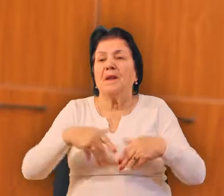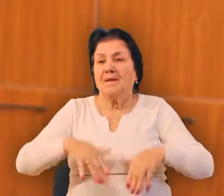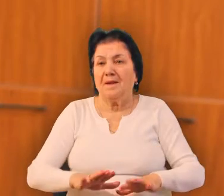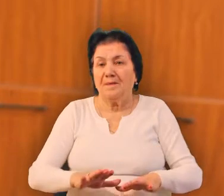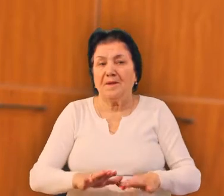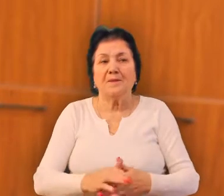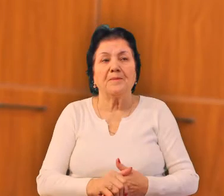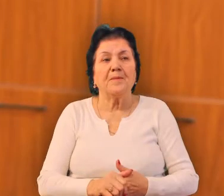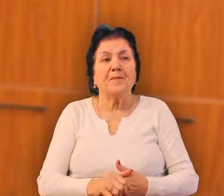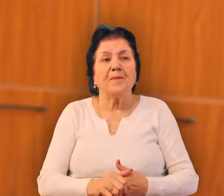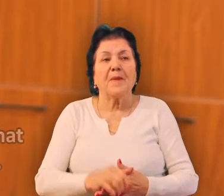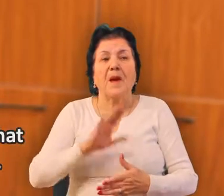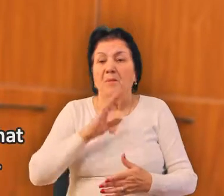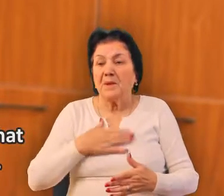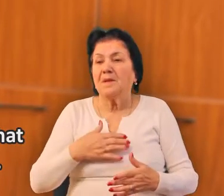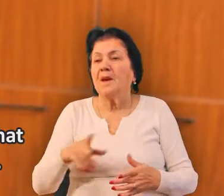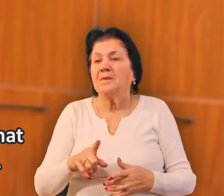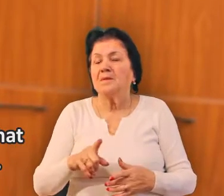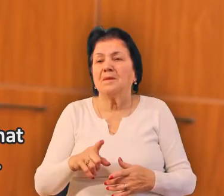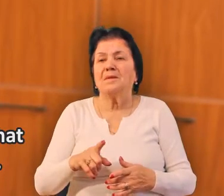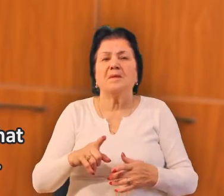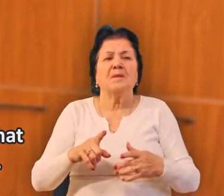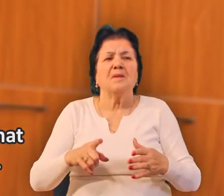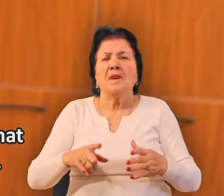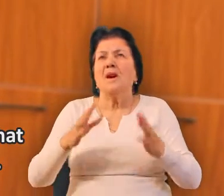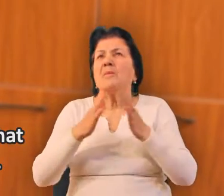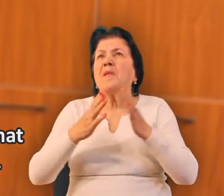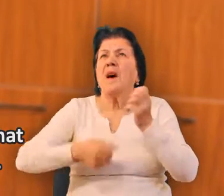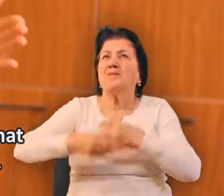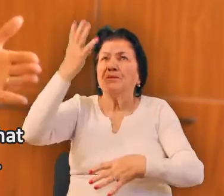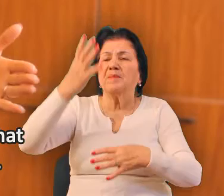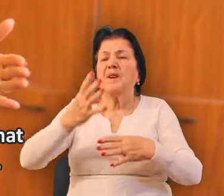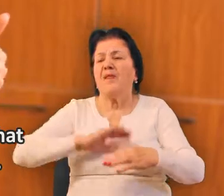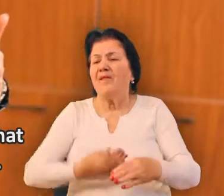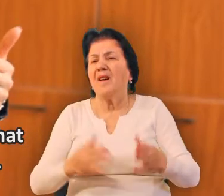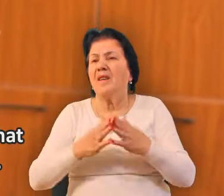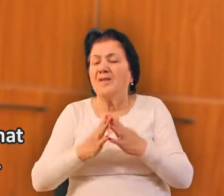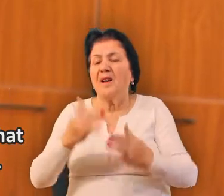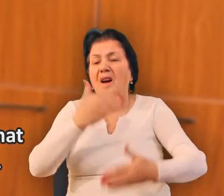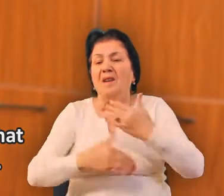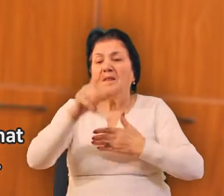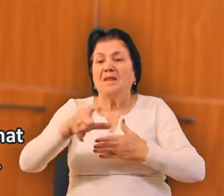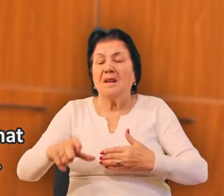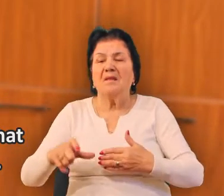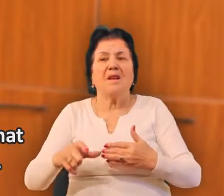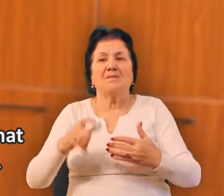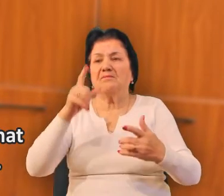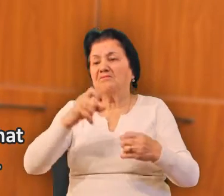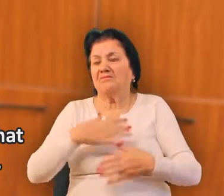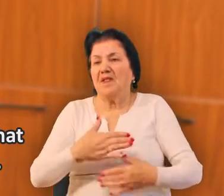buradan fərqlidir. Bizdə isə necədir? Bina evləri olsun, yaşı fərdi evlər olsun, əlilliyi olan